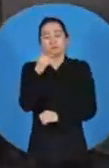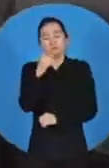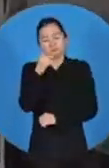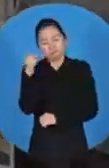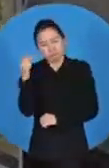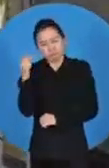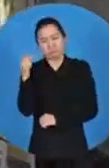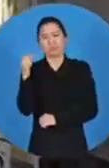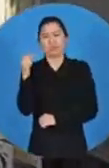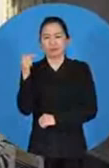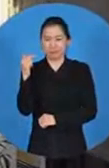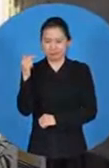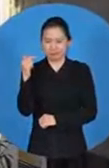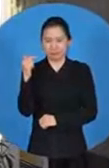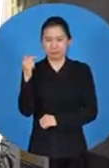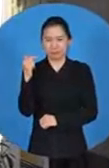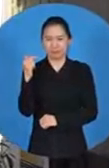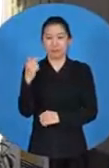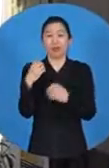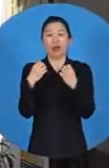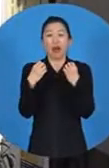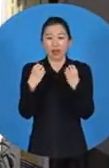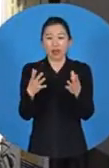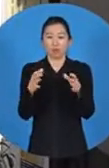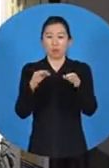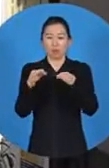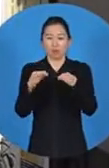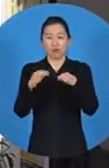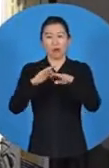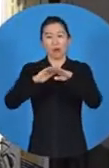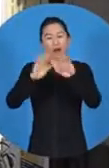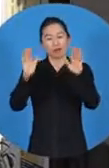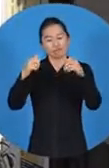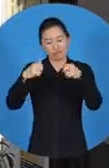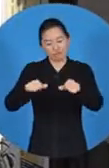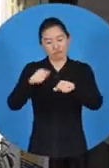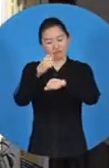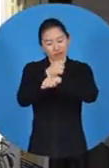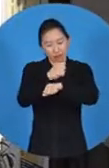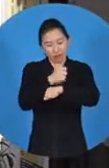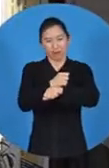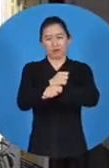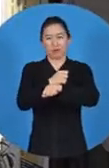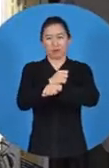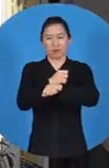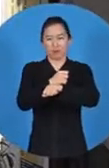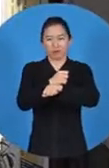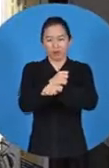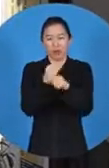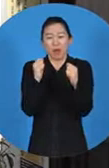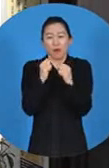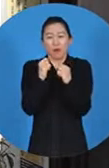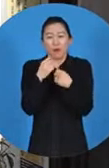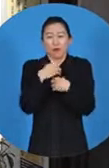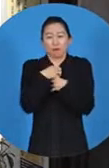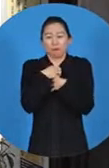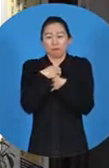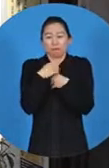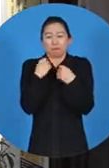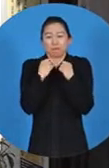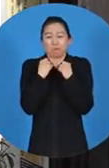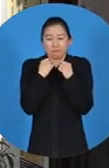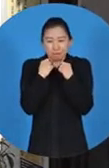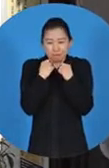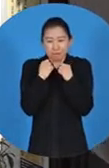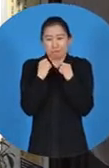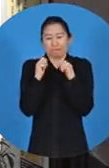くて、もう新しい店始めたようなもんなんで、正直あのちょっと震えながらやってました。本当にもうどうな